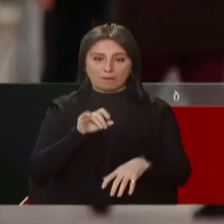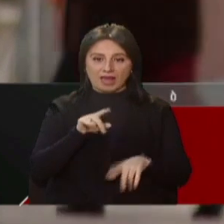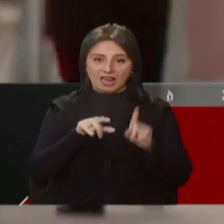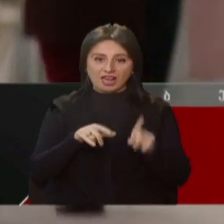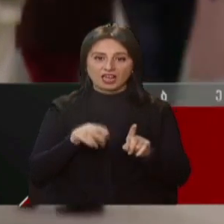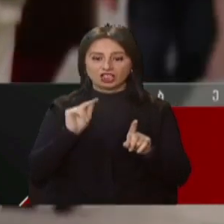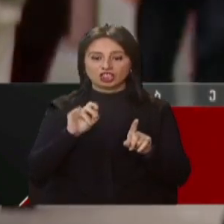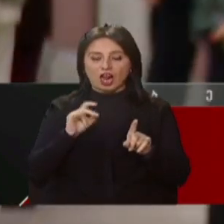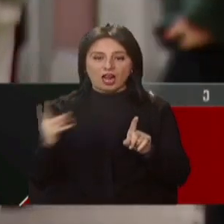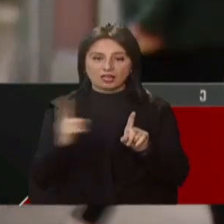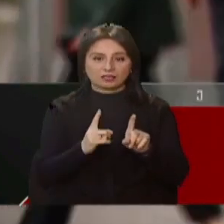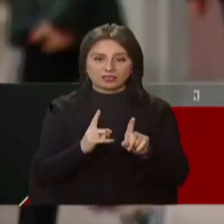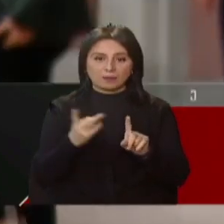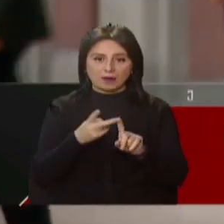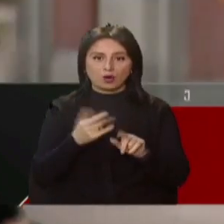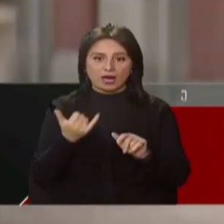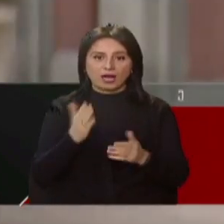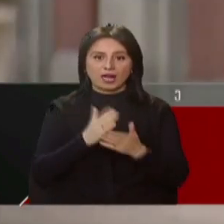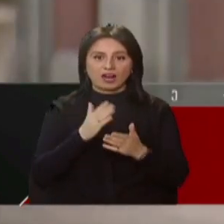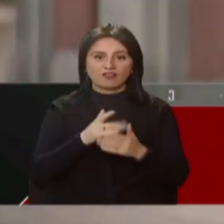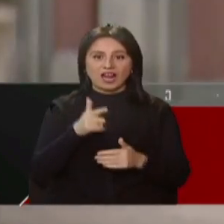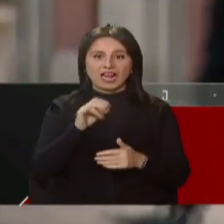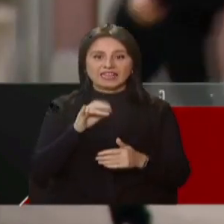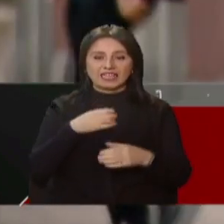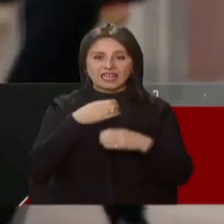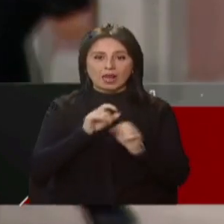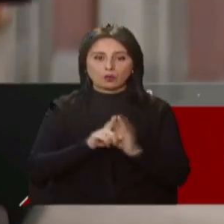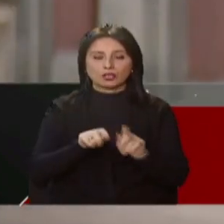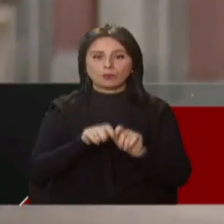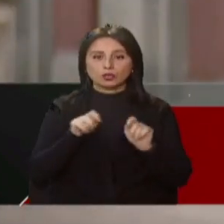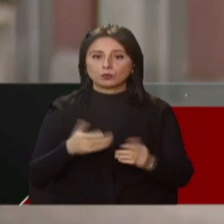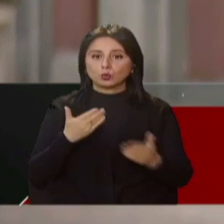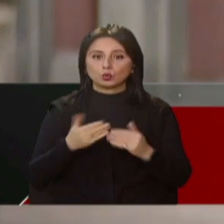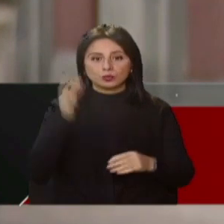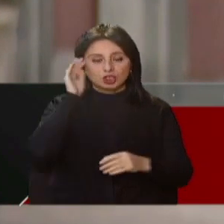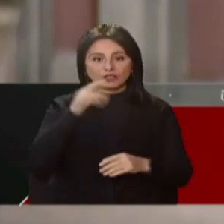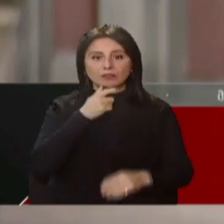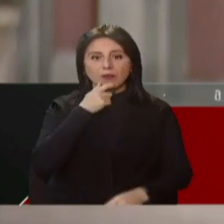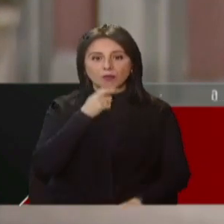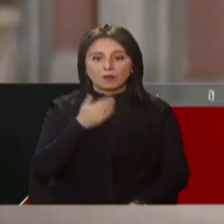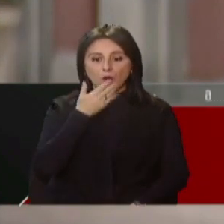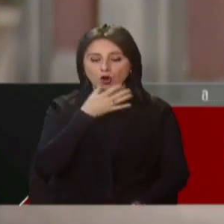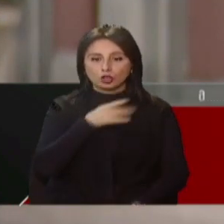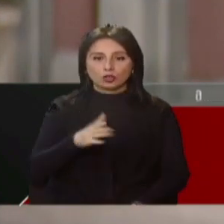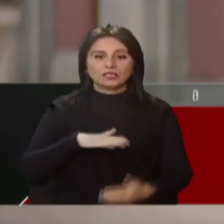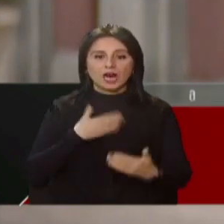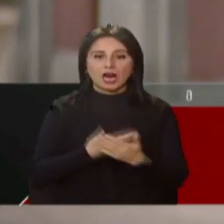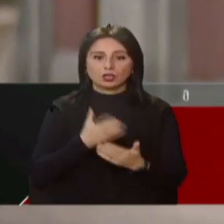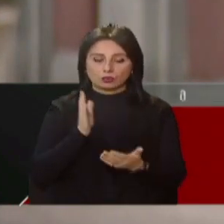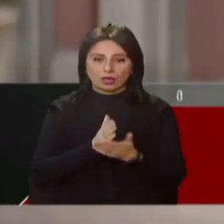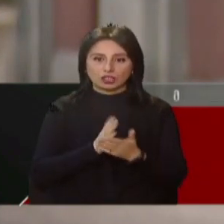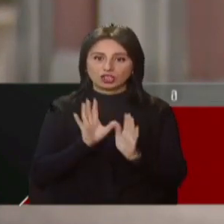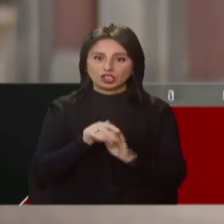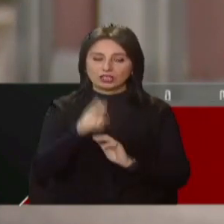ნიკამელია და გიორგი ჩალაძე, რომელიც ამჟამად არის გენეტიკის ლაბორატორიის დამფუძნებელი, თუმცა შევახსენებ მაყურებელს, რომ ბოლო დრო საკმაოდ აქტიურად არის